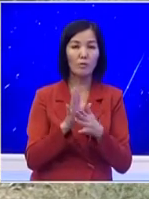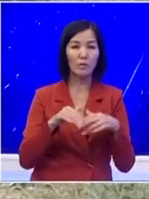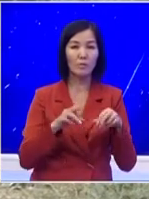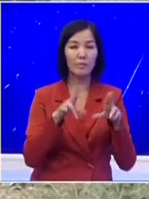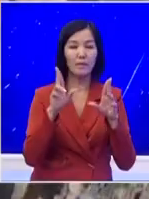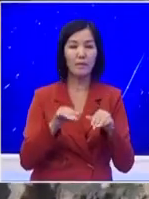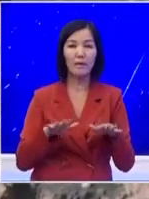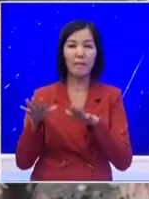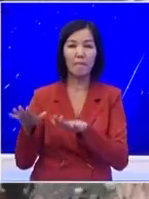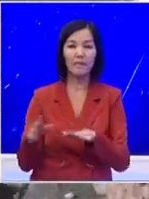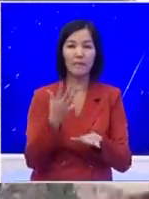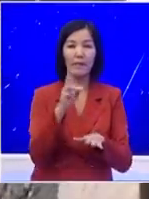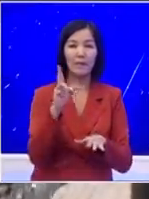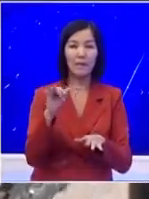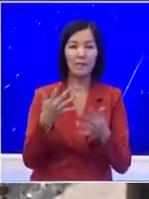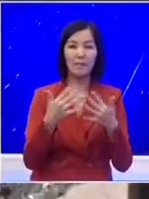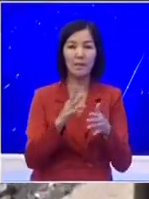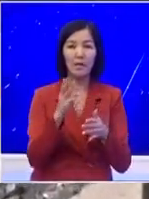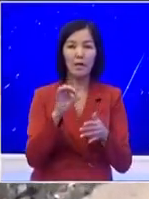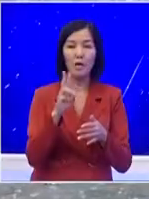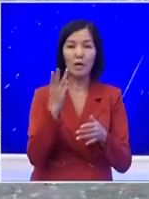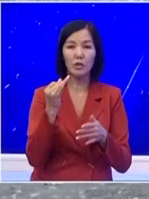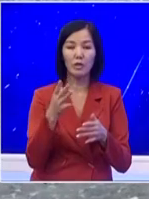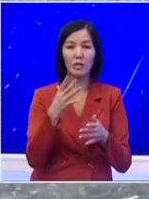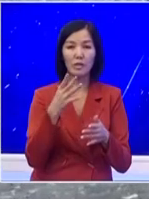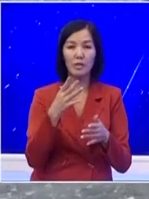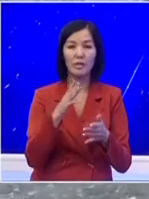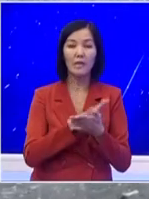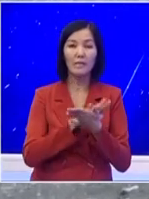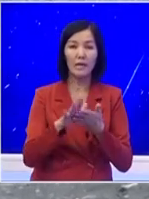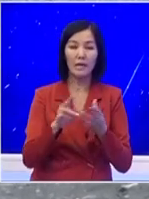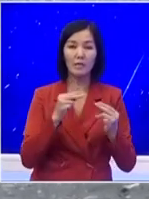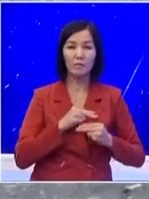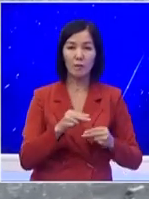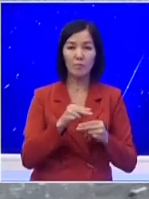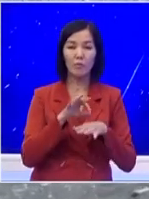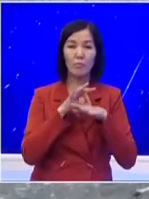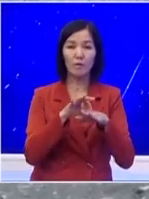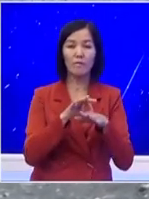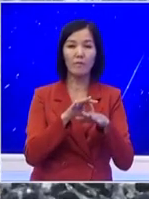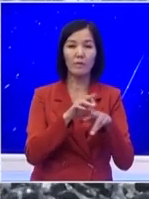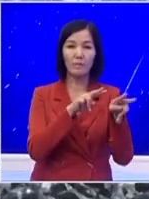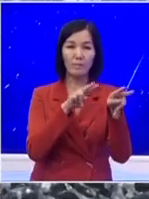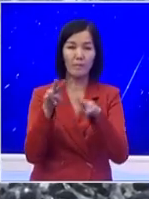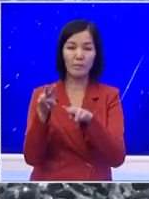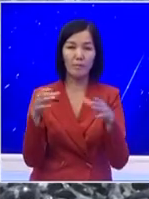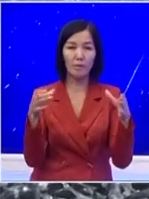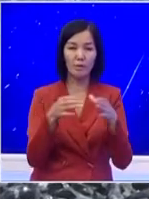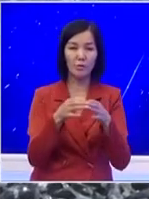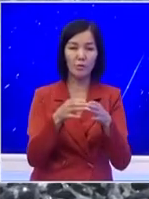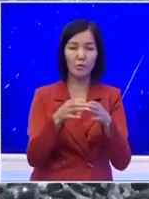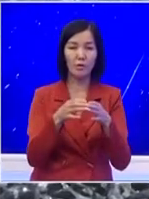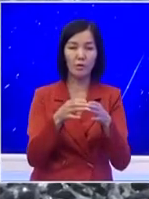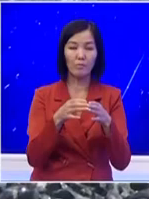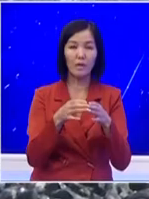полигон, расположенный в 5 километрах от поселка Акши. В свою очередь, за качеством проводимых работ коммунального хозяйства пристально следит мониторинговая группа. В